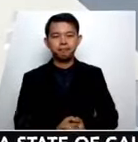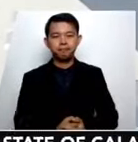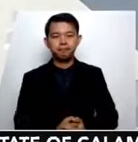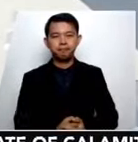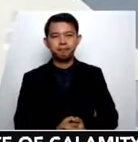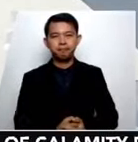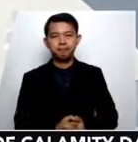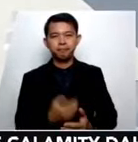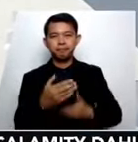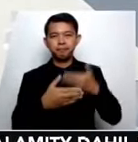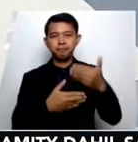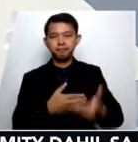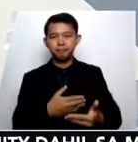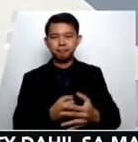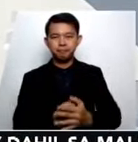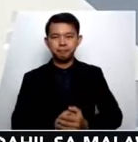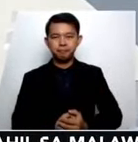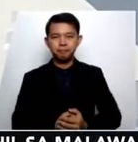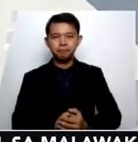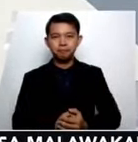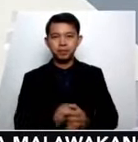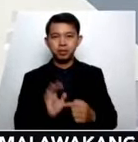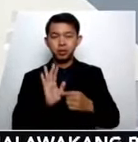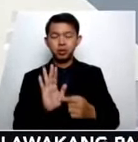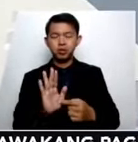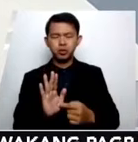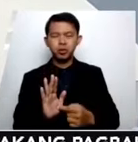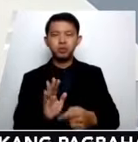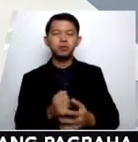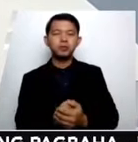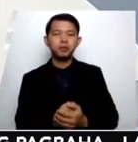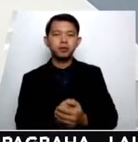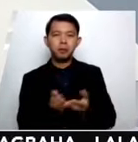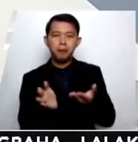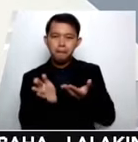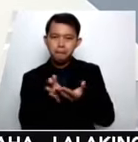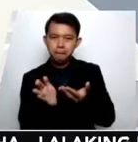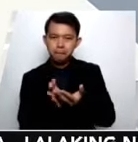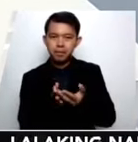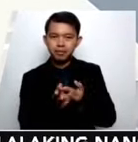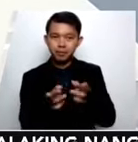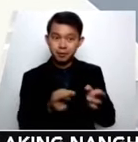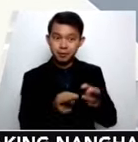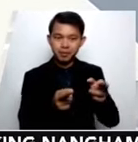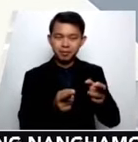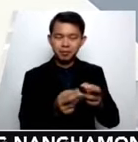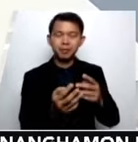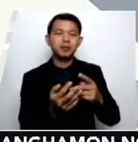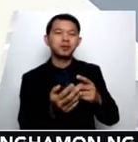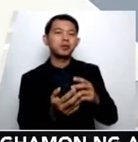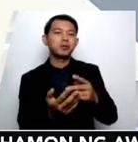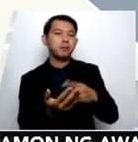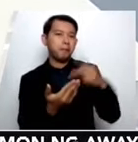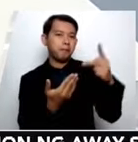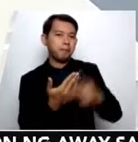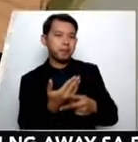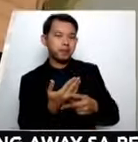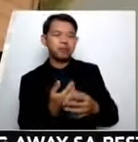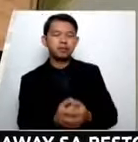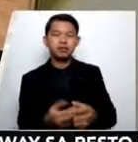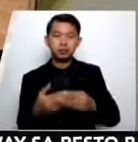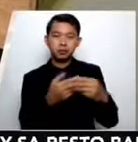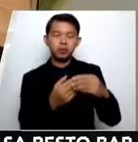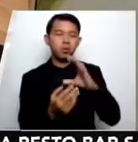Sinasinayaan ang showcase area ng Pasig River Urban Development Project sa Maynila sa pangunguna ni Pangulong Marcos. Sa loob